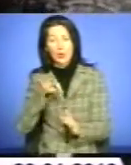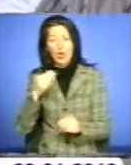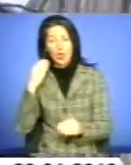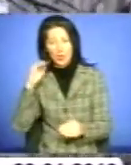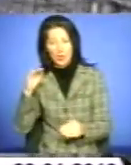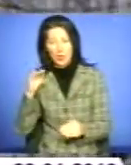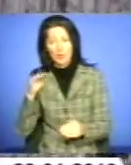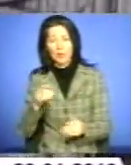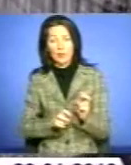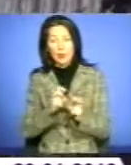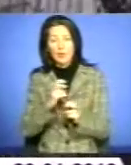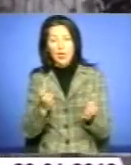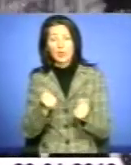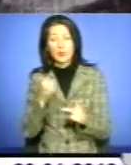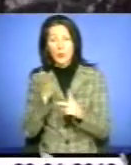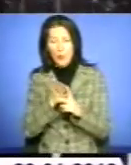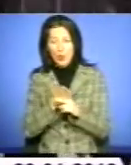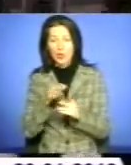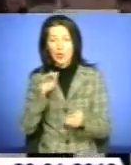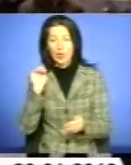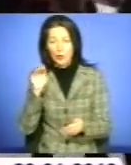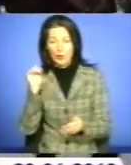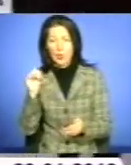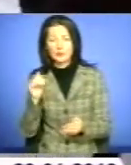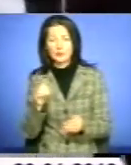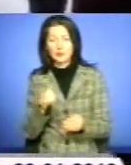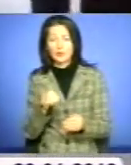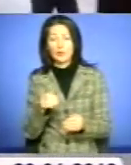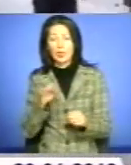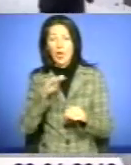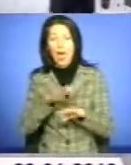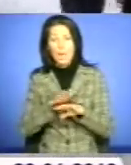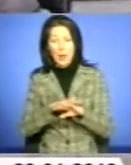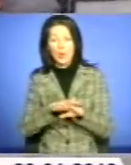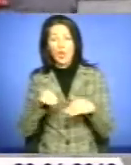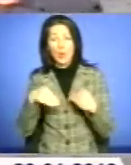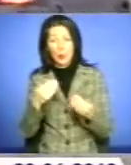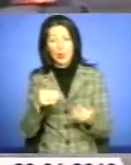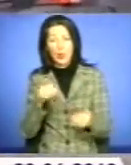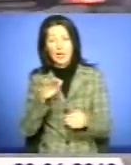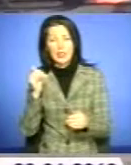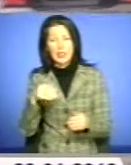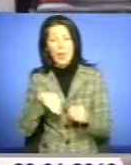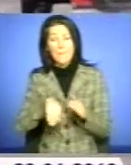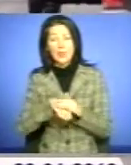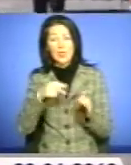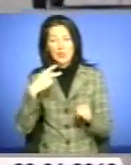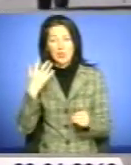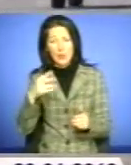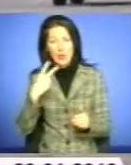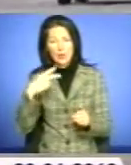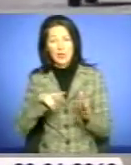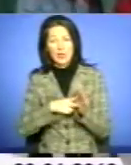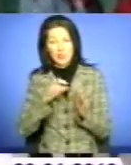під 12% річних у гривні. Для прикладу, банки пропонують кредити під 25-27%. Підприємці